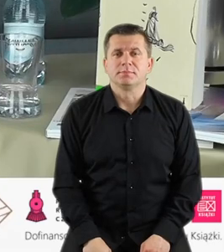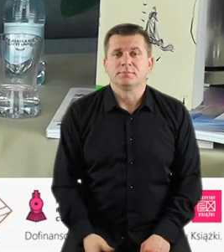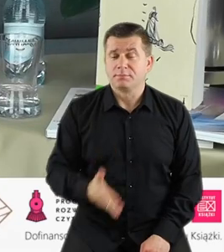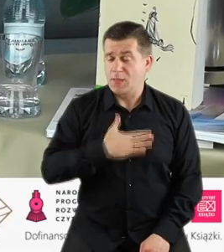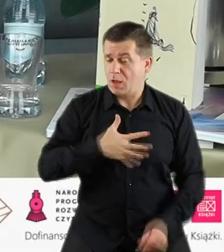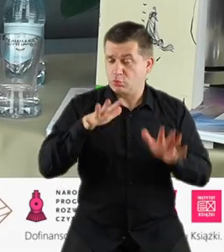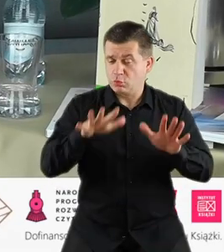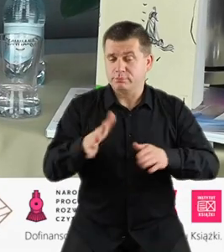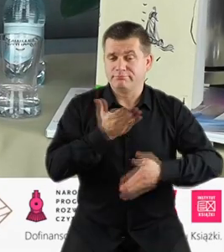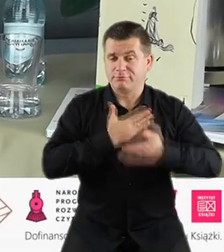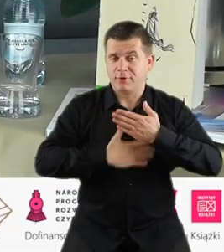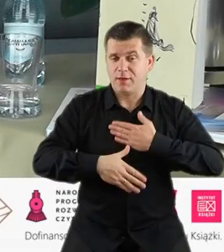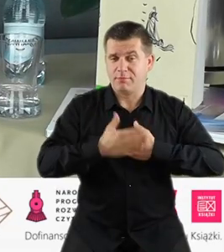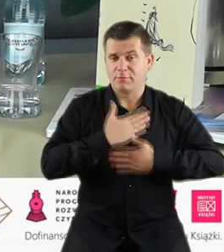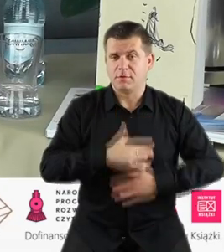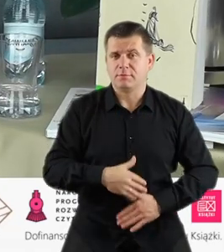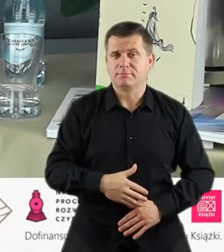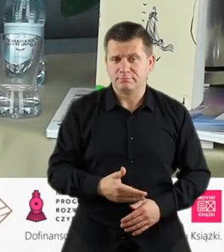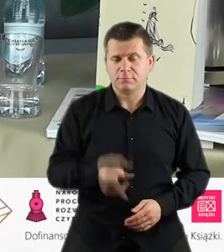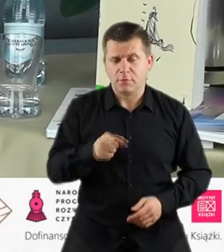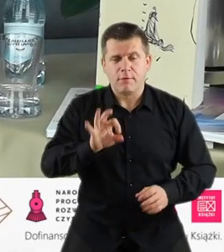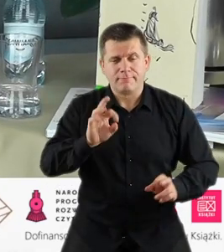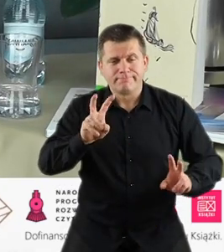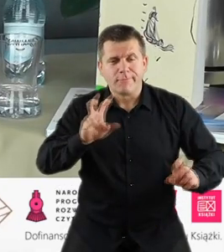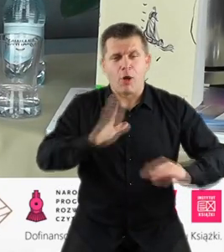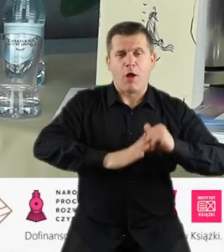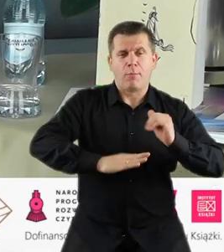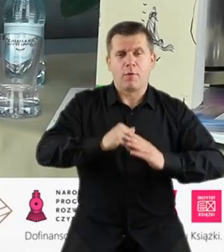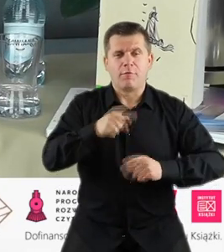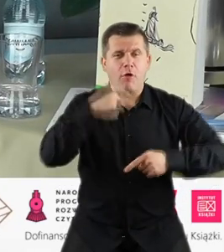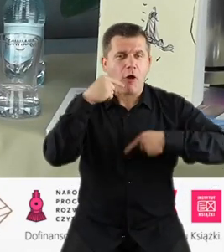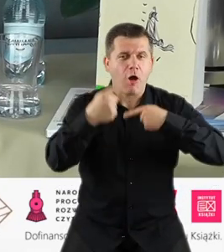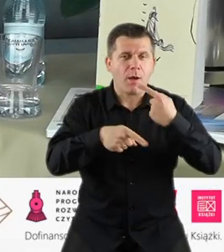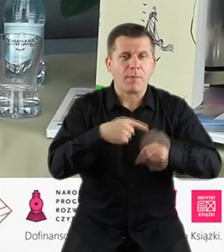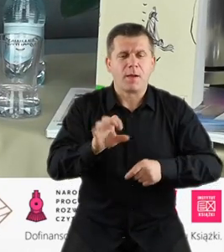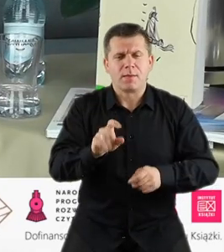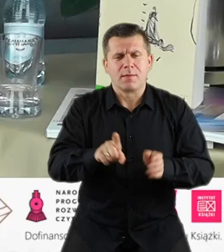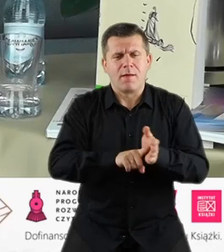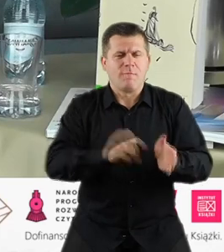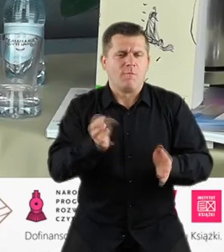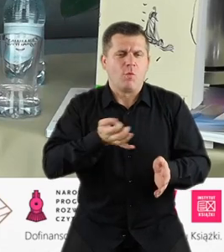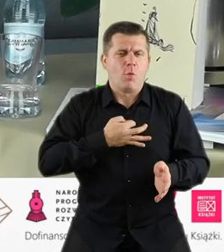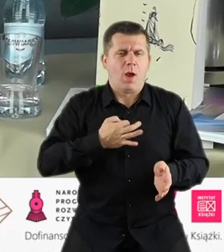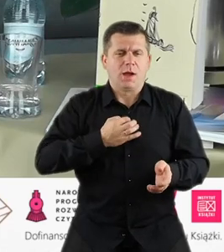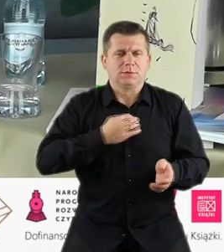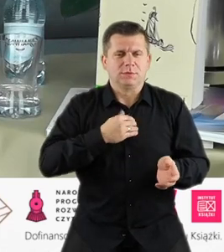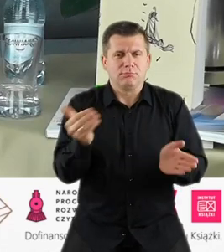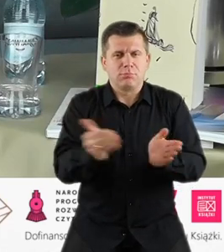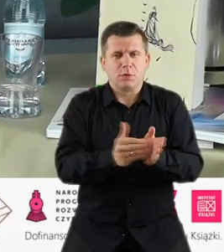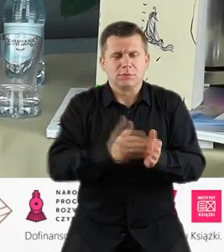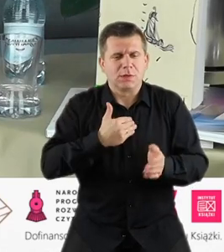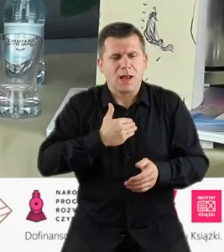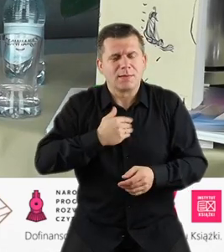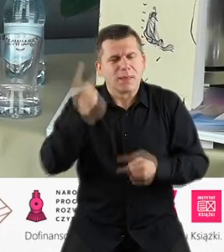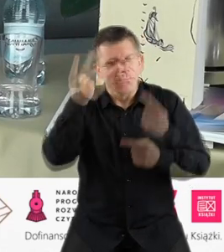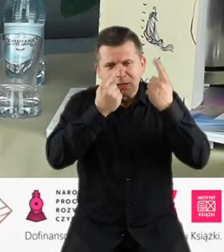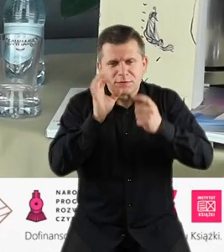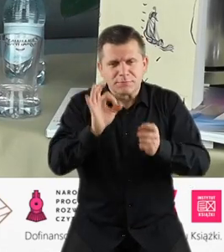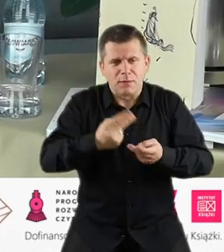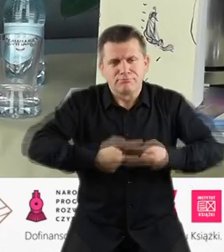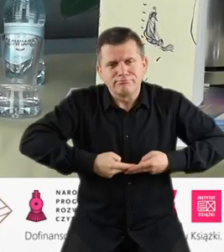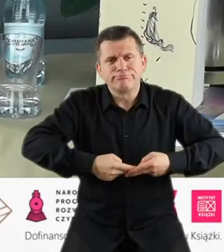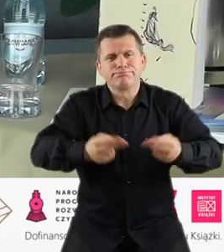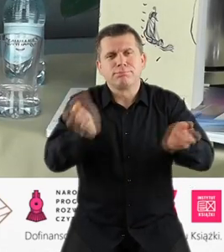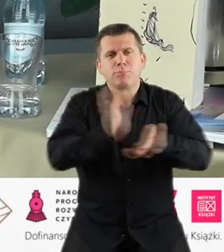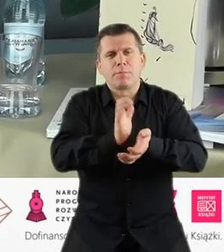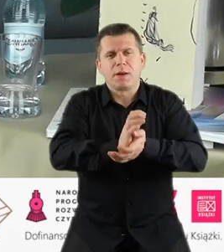I miałam bardzo dużą przyjemność w takim budowaniu tych opowiadań dla moich własnych potrzeb, bo ja nie miałam pomysłu, że ja to wydam, tak?